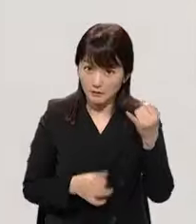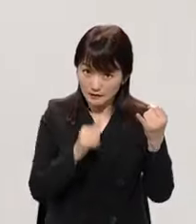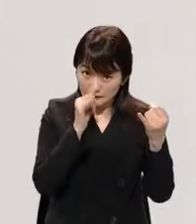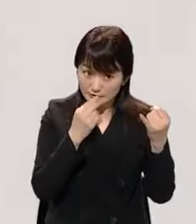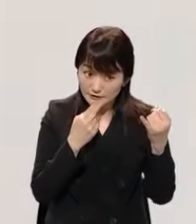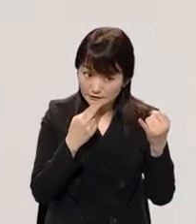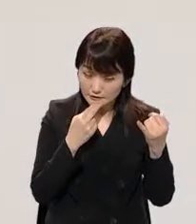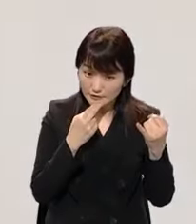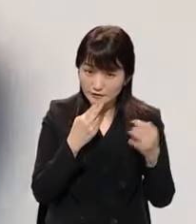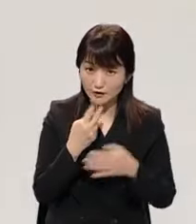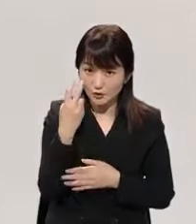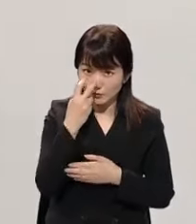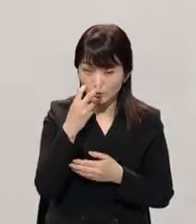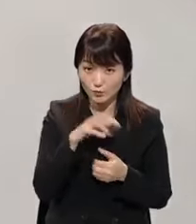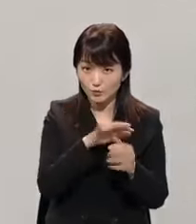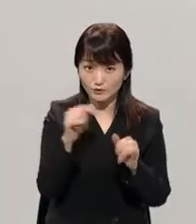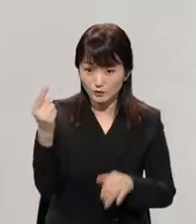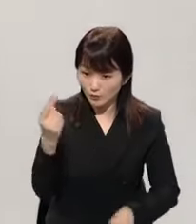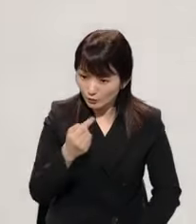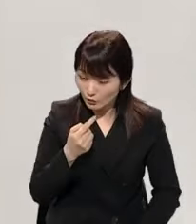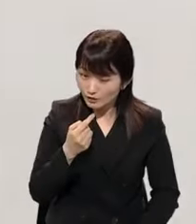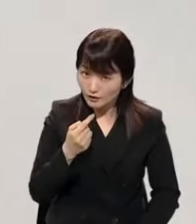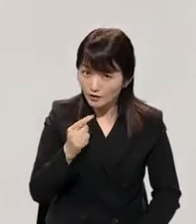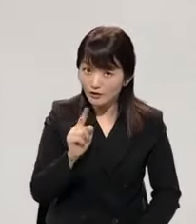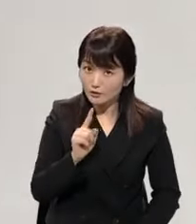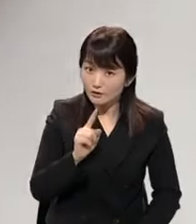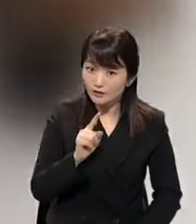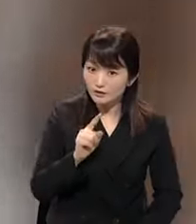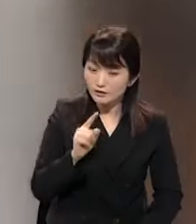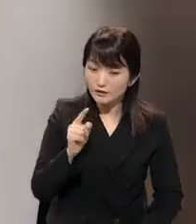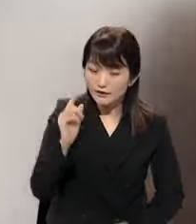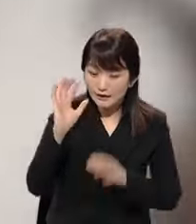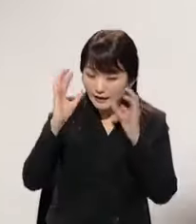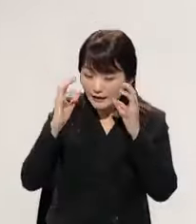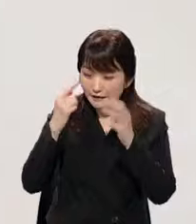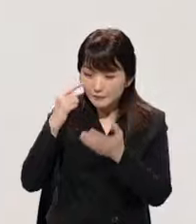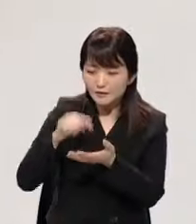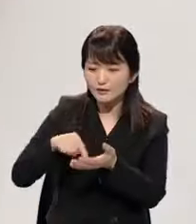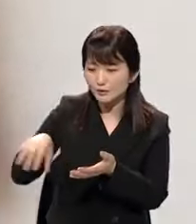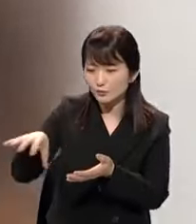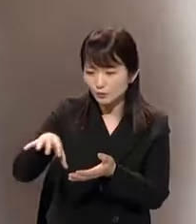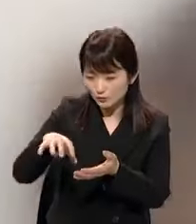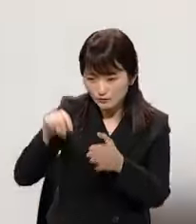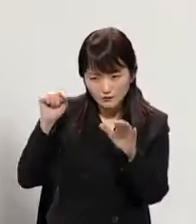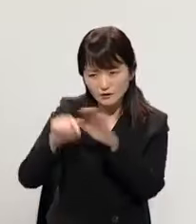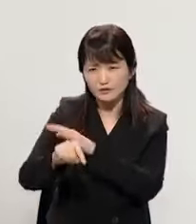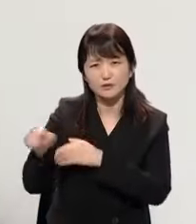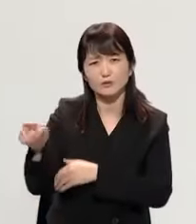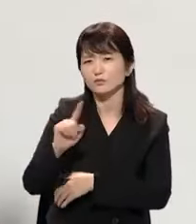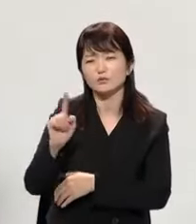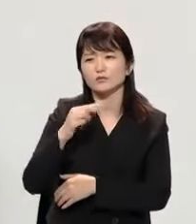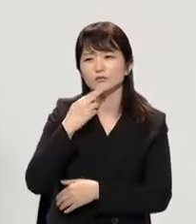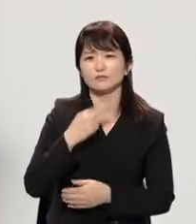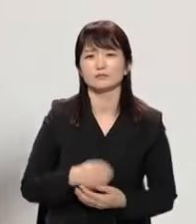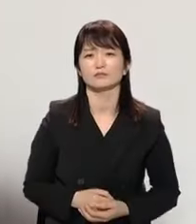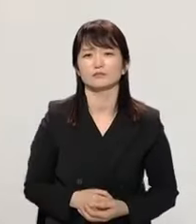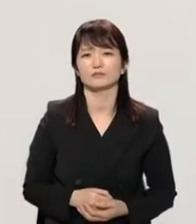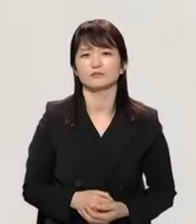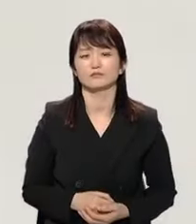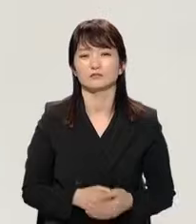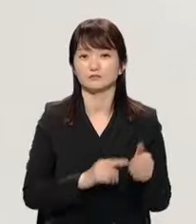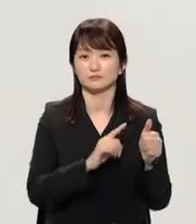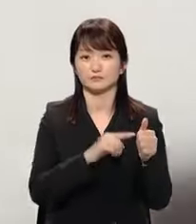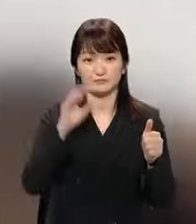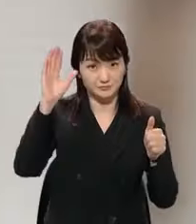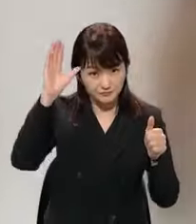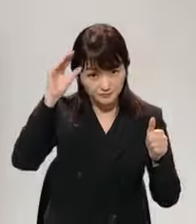또 보호자라도 나올까, 이 새끼들이 발견된 곳을 다시 찾아가 보기도 했지만 아무런 흔적이 없었다고 합니다. 아이고, 저걸 다 데려왔어. 이